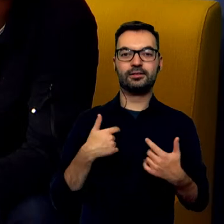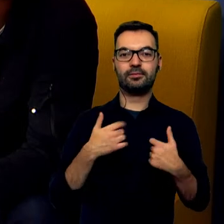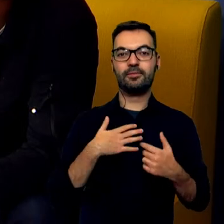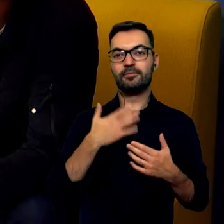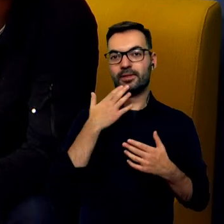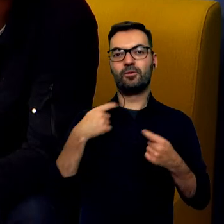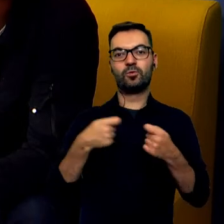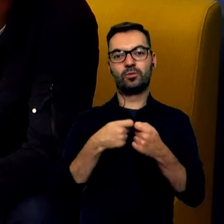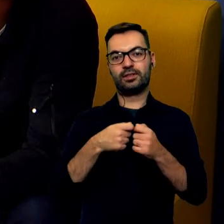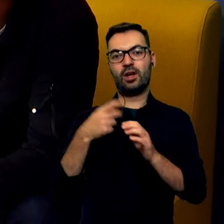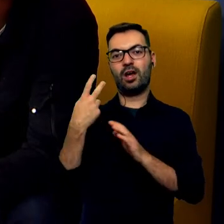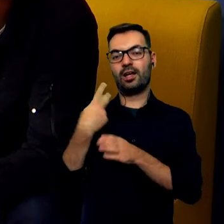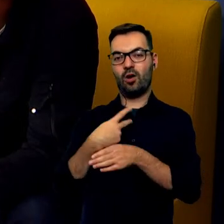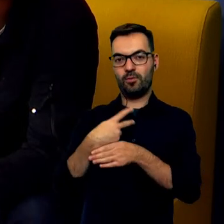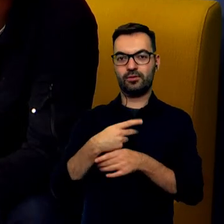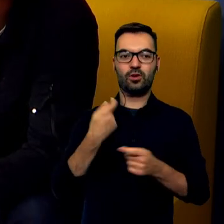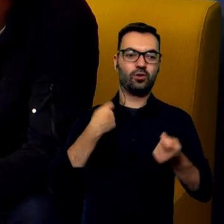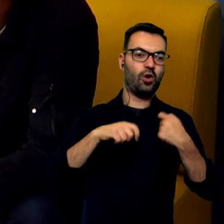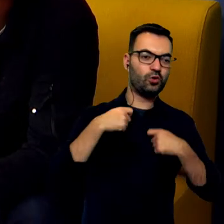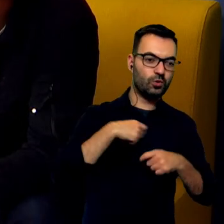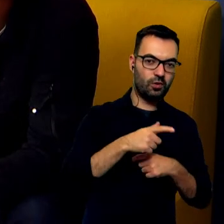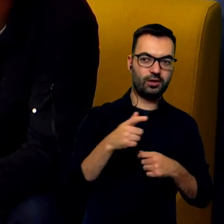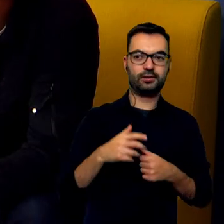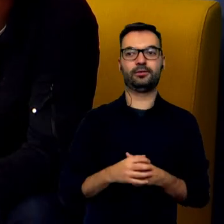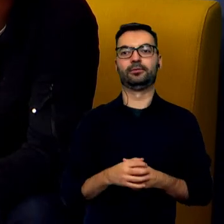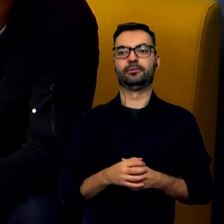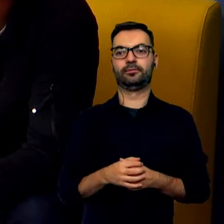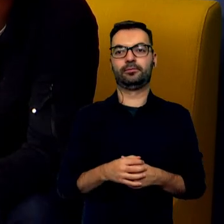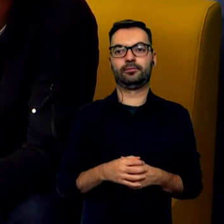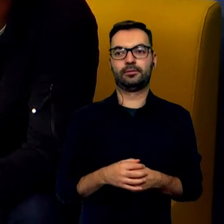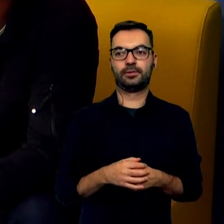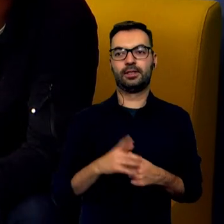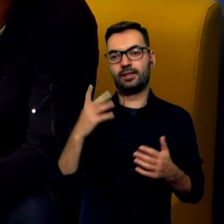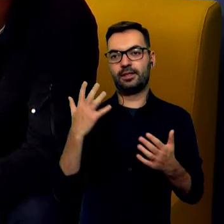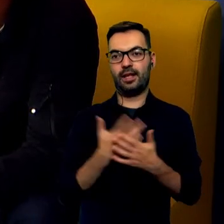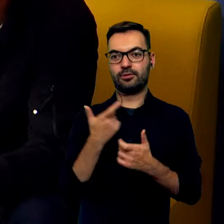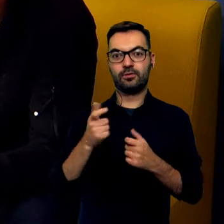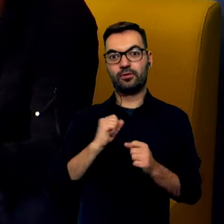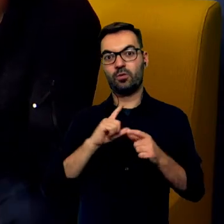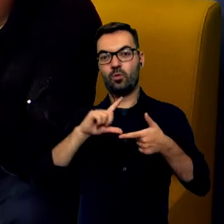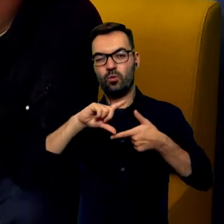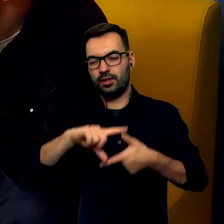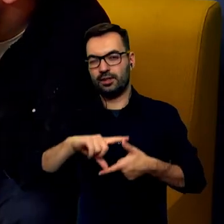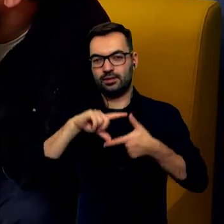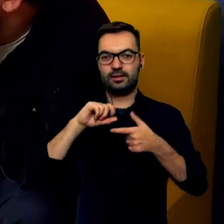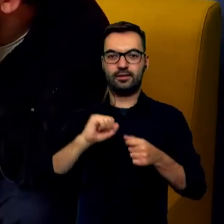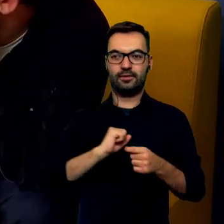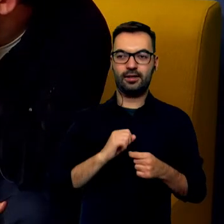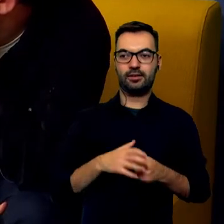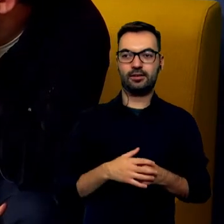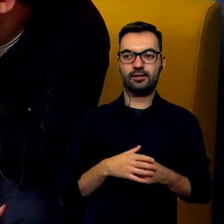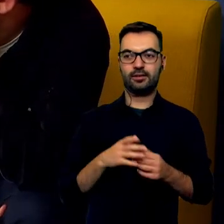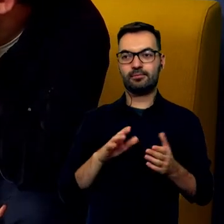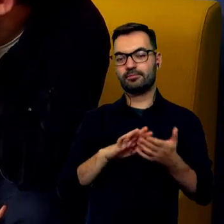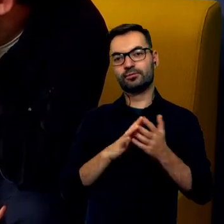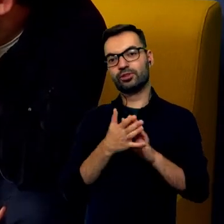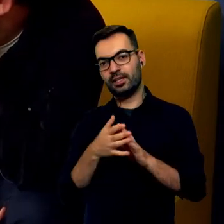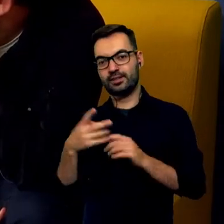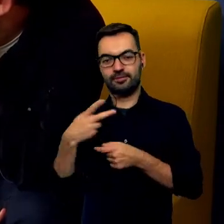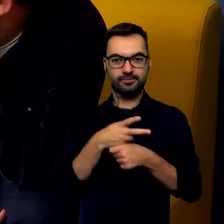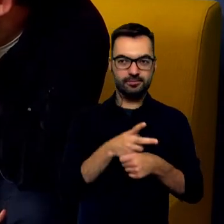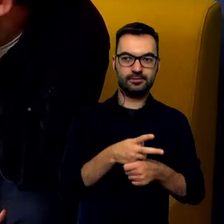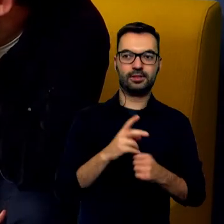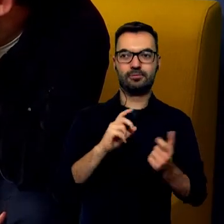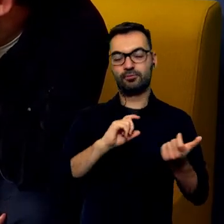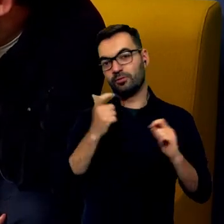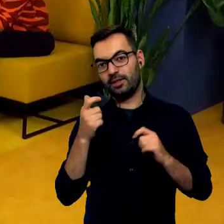z operatorem, z kostiumografem, że po prostu nagle zrobimy jakieś ujęcie, jakiś fajny szwęk, przejście z drugiej strony,